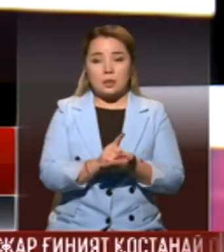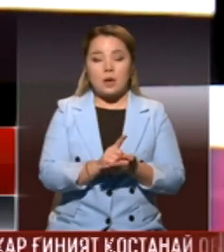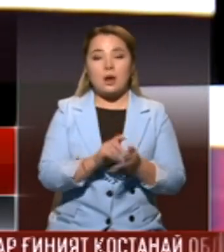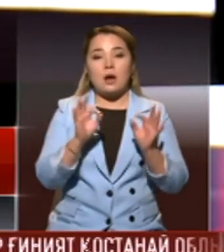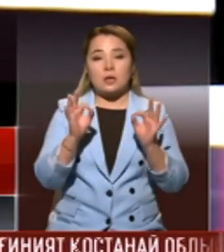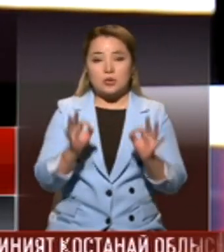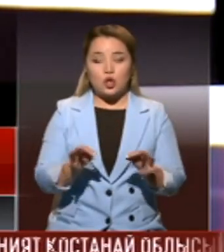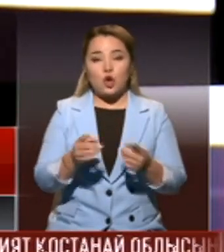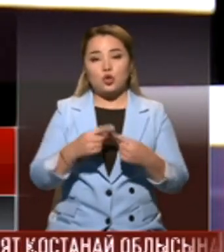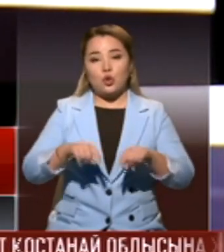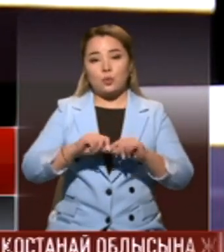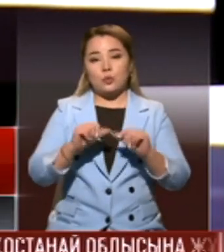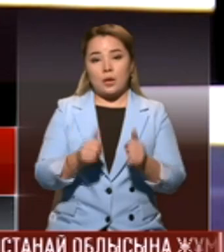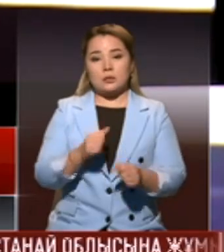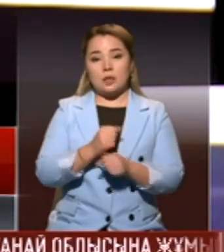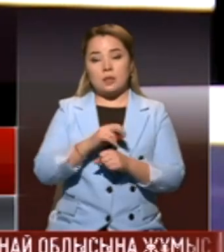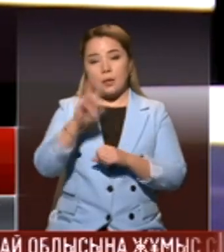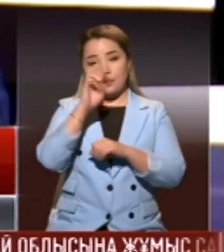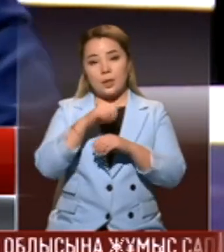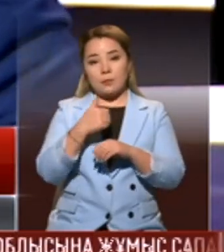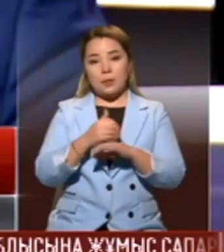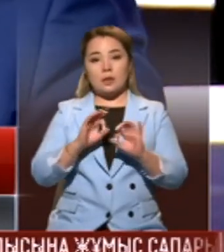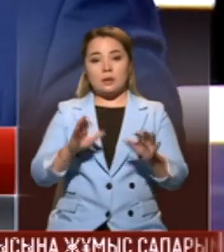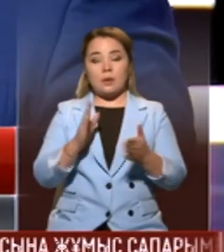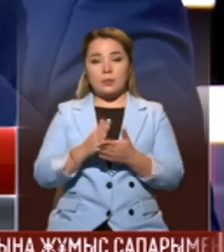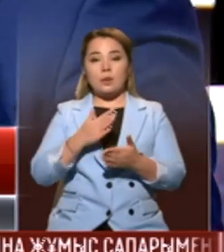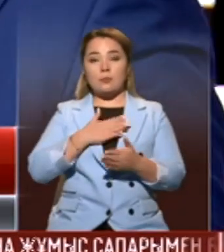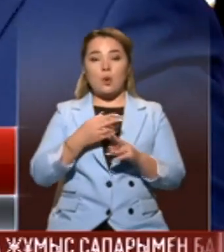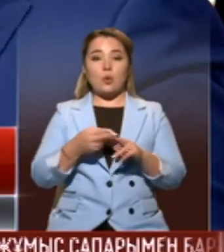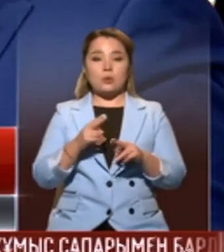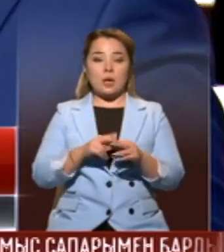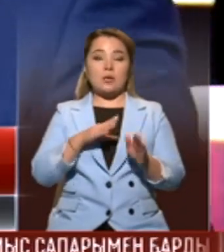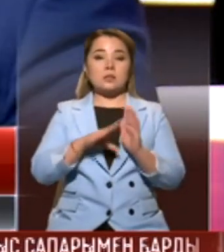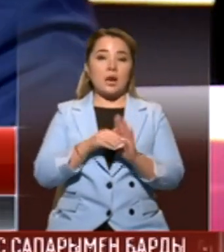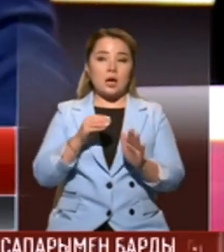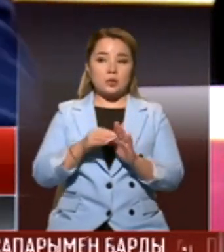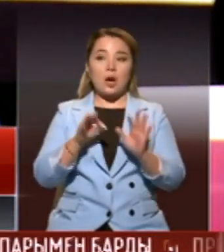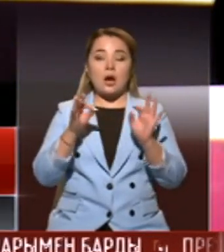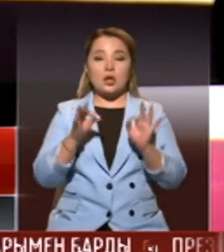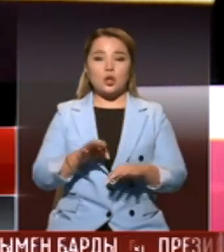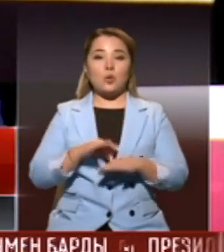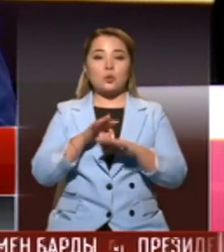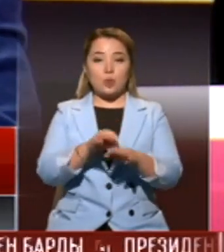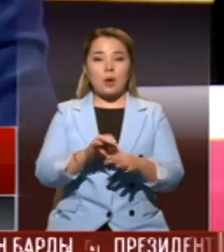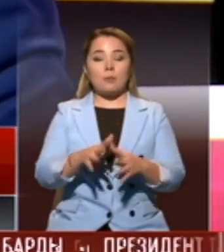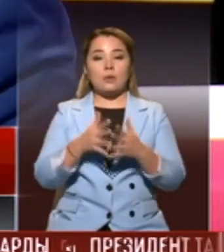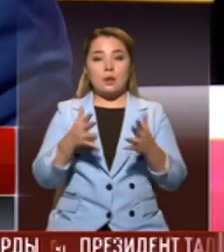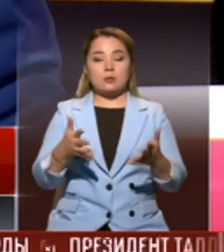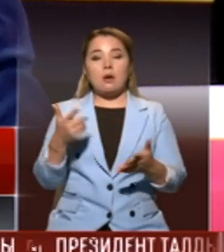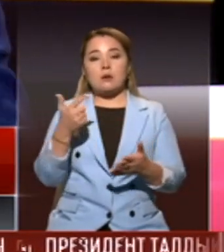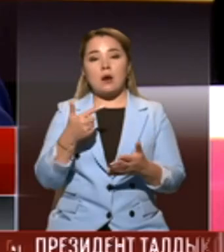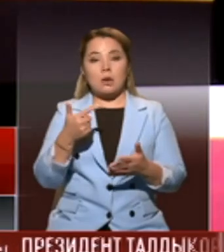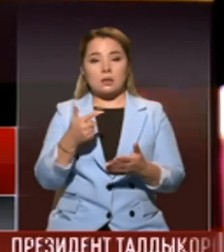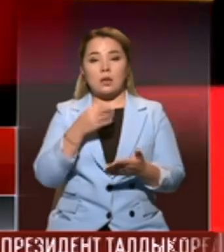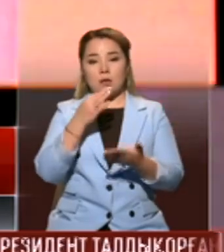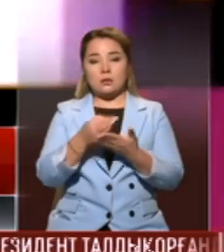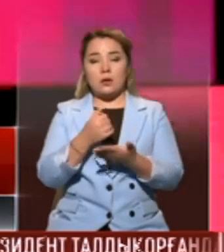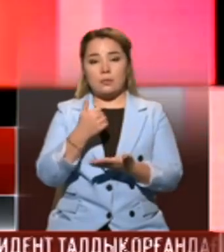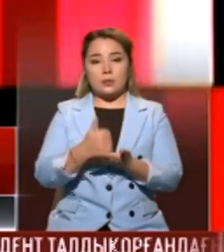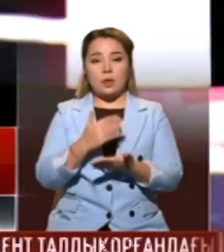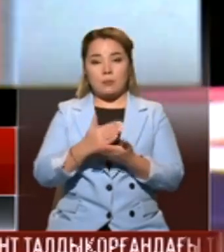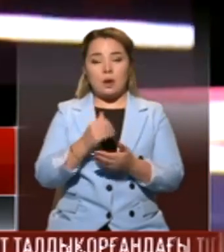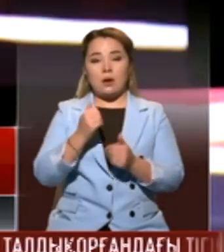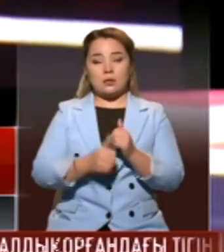әділ ұйымдастыру. Мемлекет басшысы айтты ғой, мен осы сайлауда әділ өткізуге басты гарант боламын. Осы сайлауда